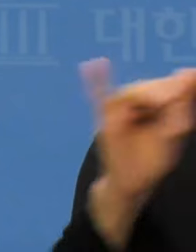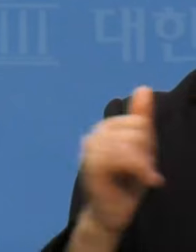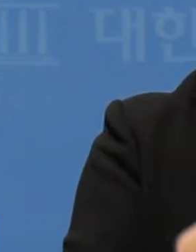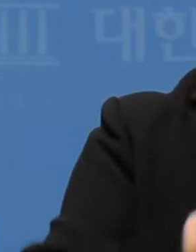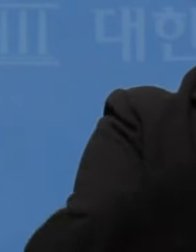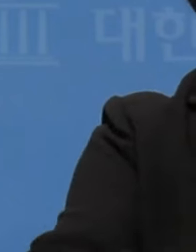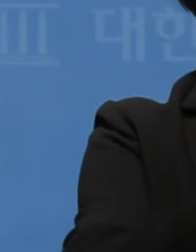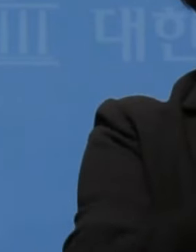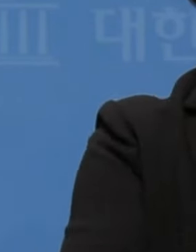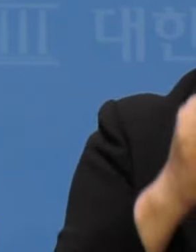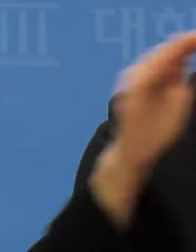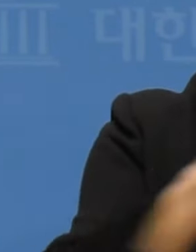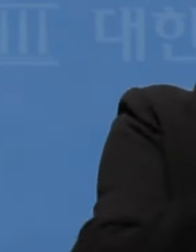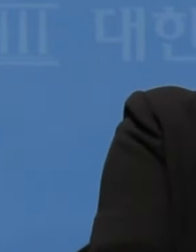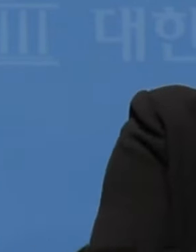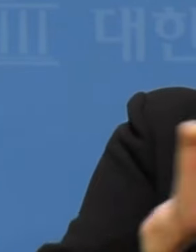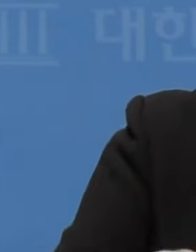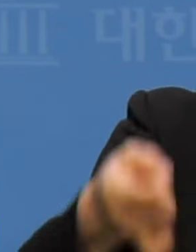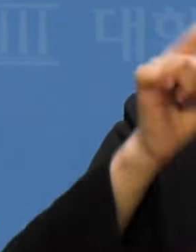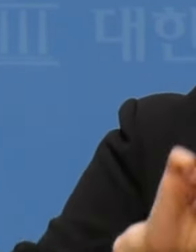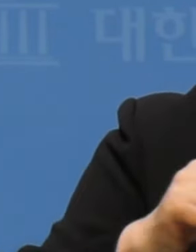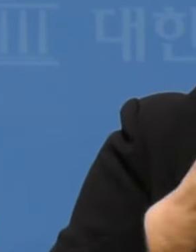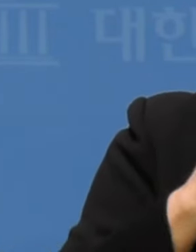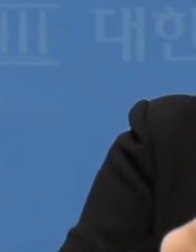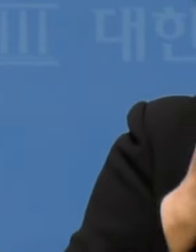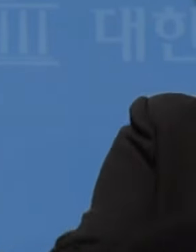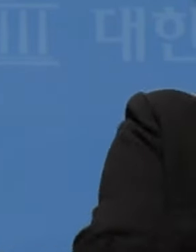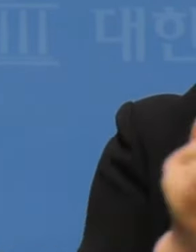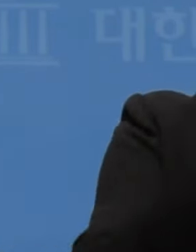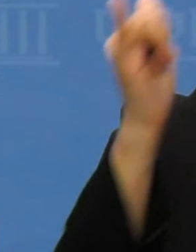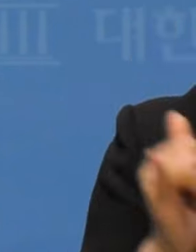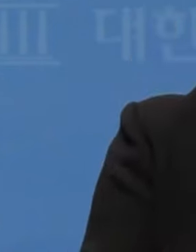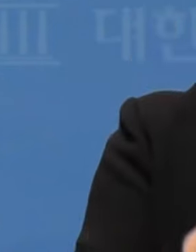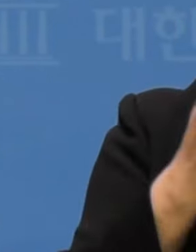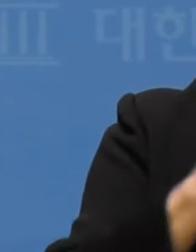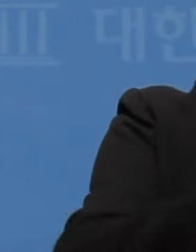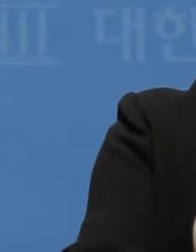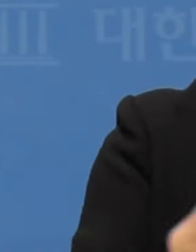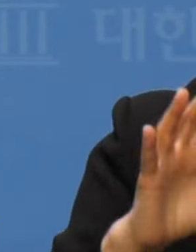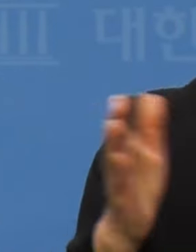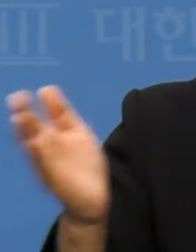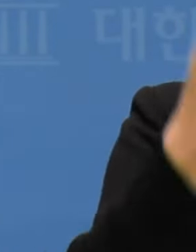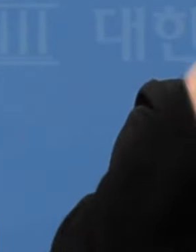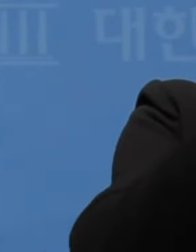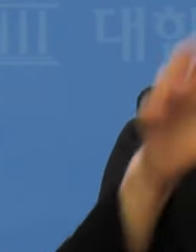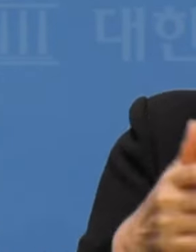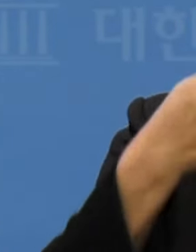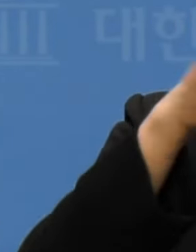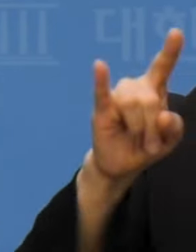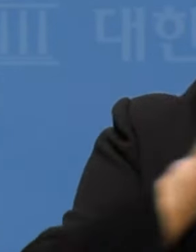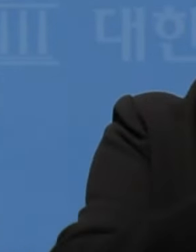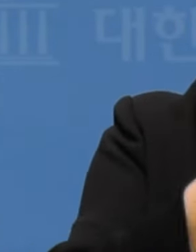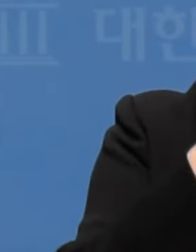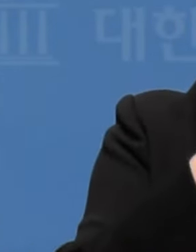국민에게는 자유권, 평등권, 참정권, 청구권, 사회권 등 국가로부터 보호받아야 할 5대 권리가